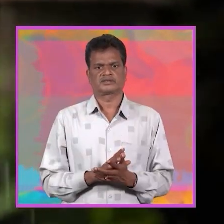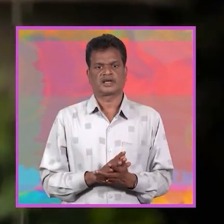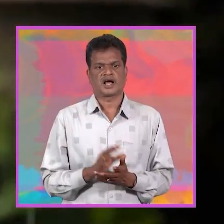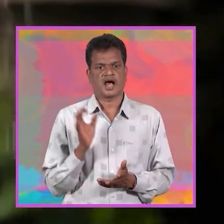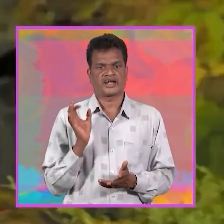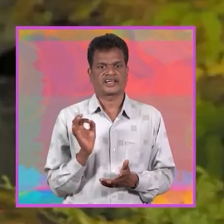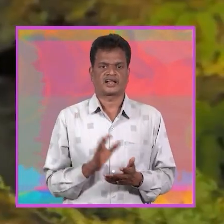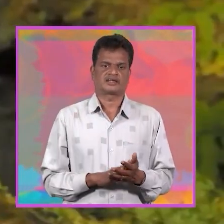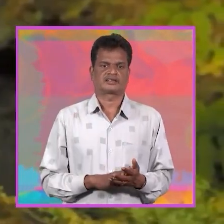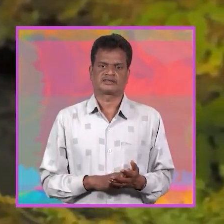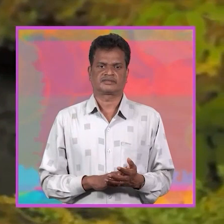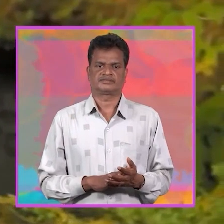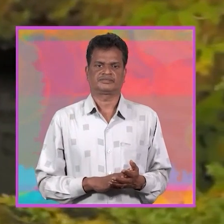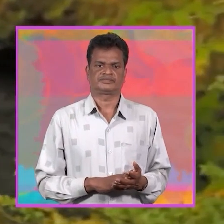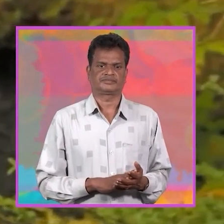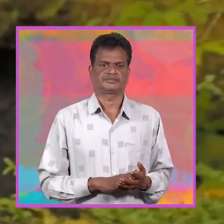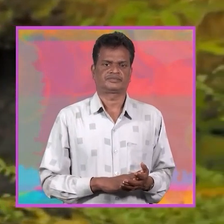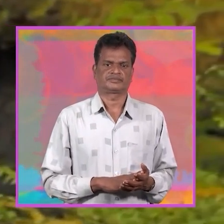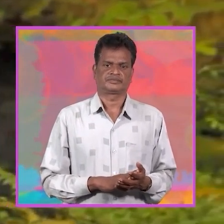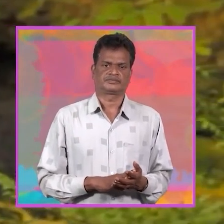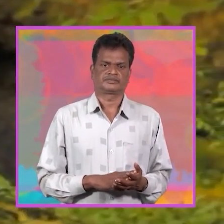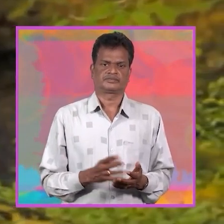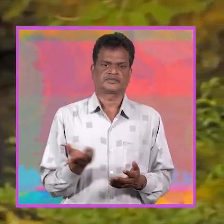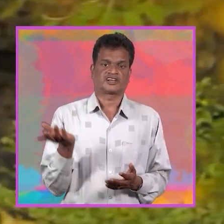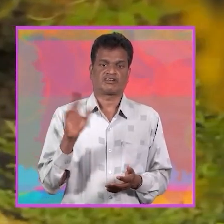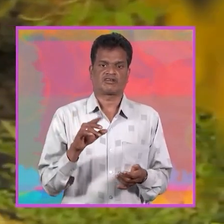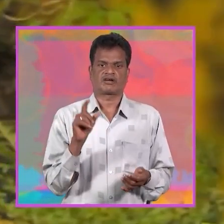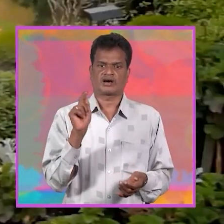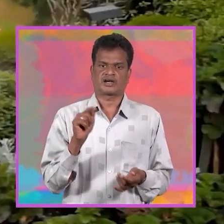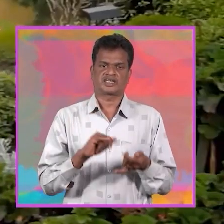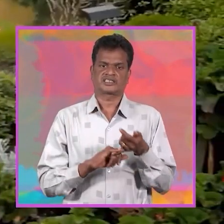சொல்கிறேன் நான். அழகு காரண சிறப்பு பெயர்.